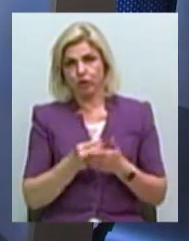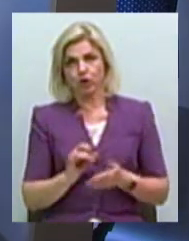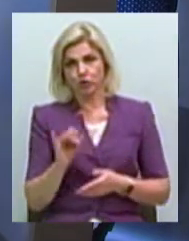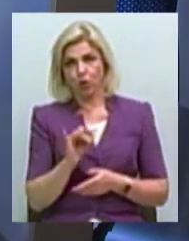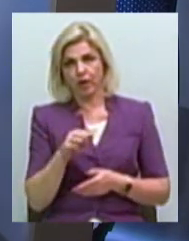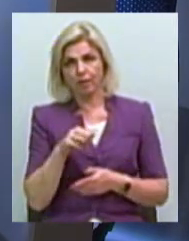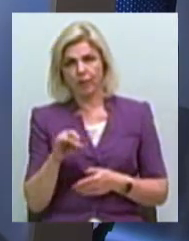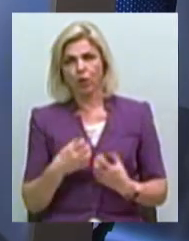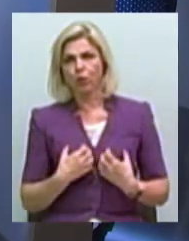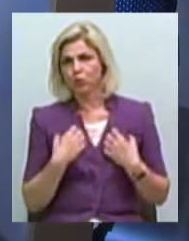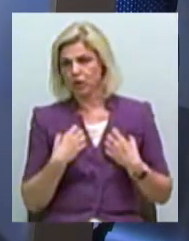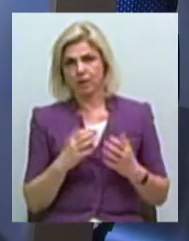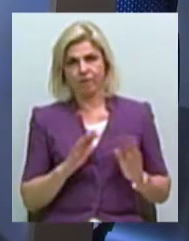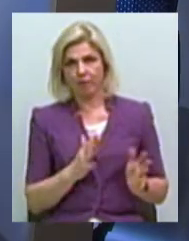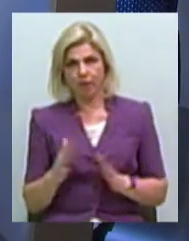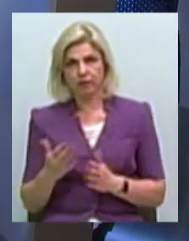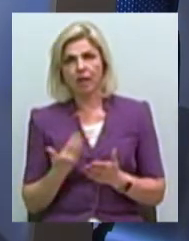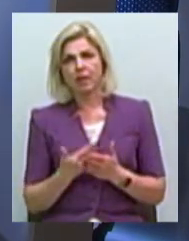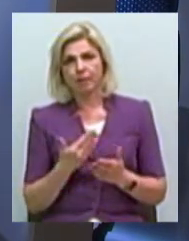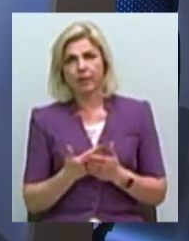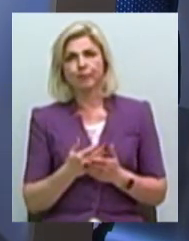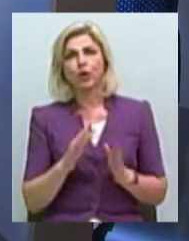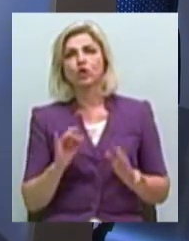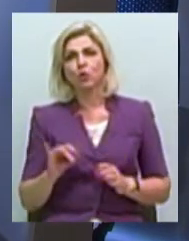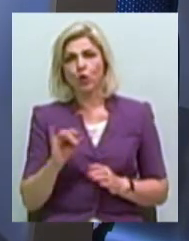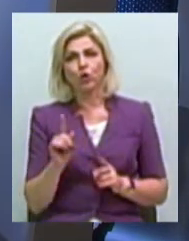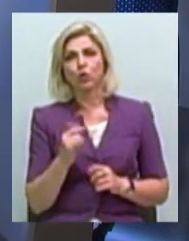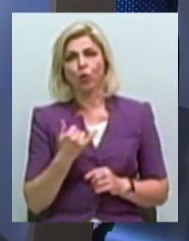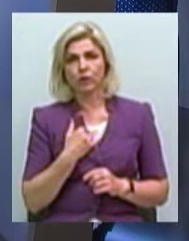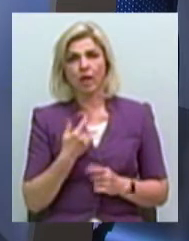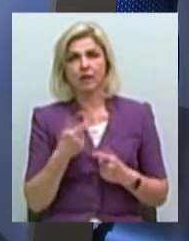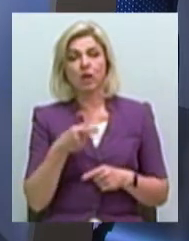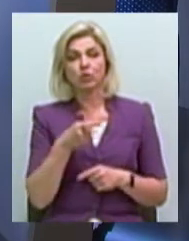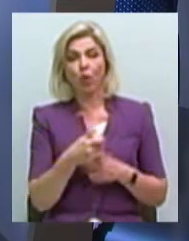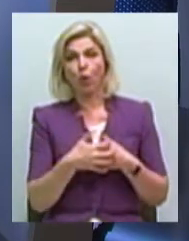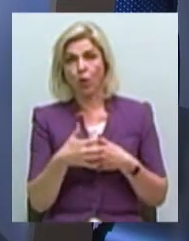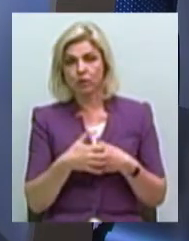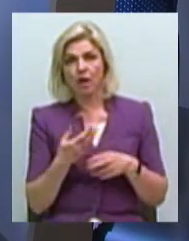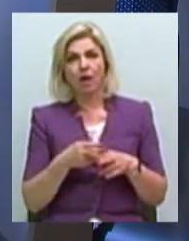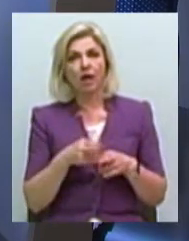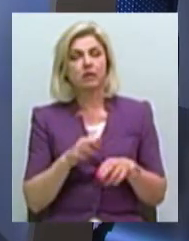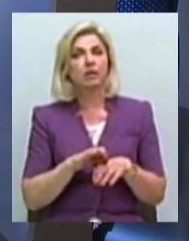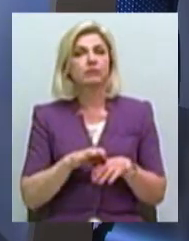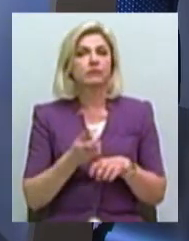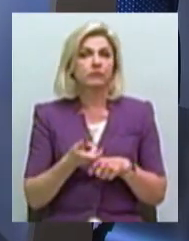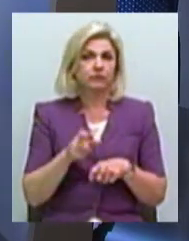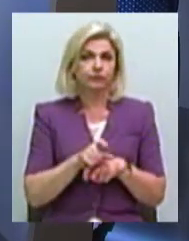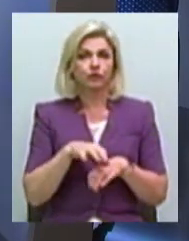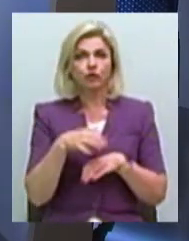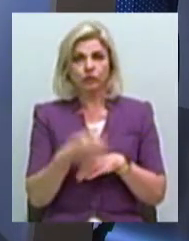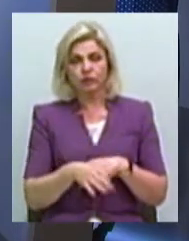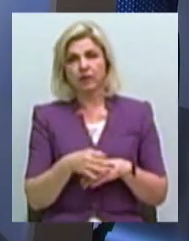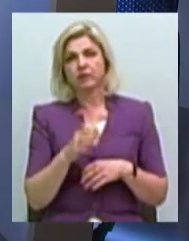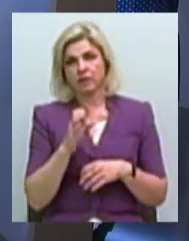це жахливі випадки. Наприклад, історія, яка трапилася у нас, де застрелили кота, це не найжорстокіший вид знущання